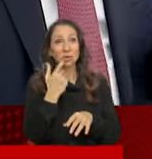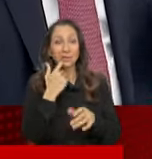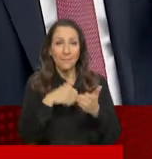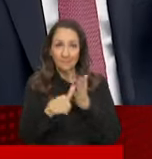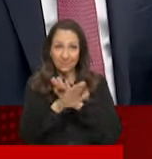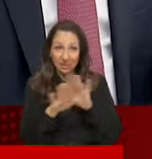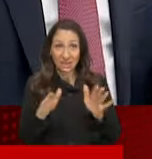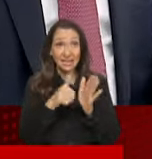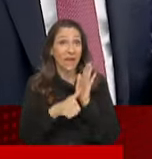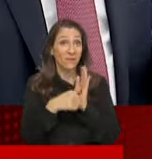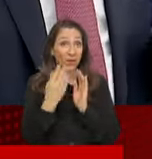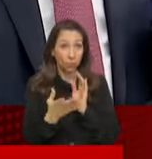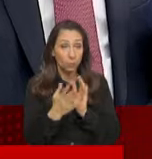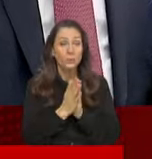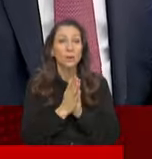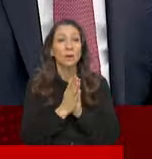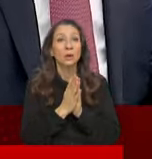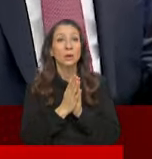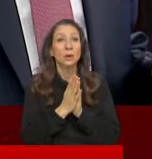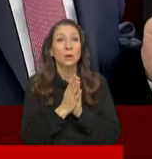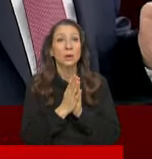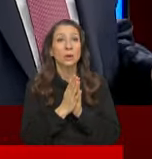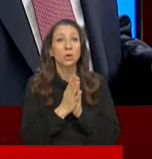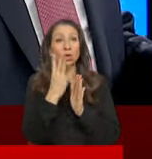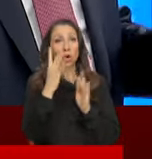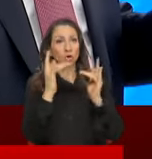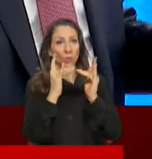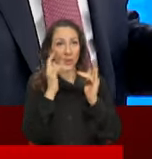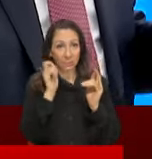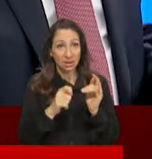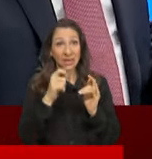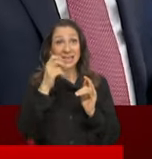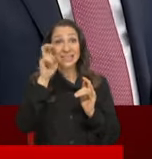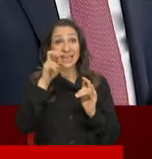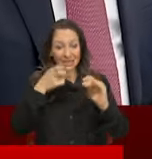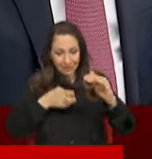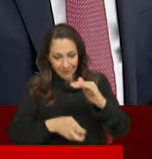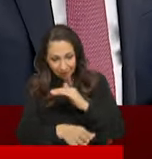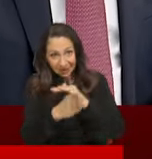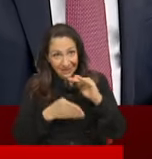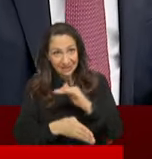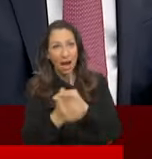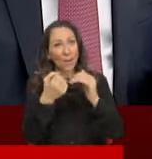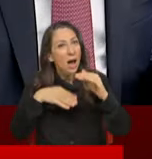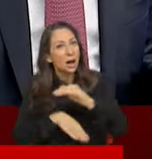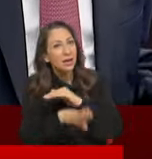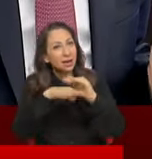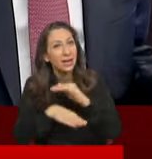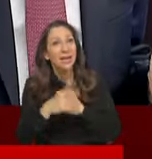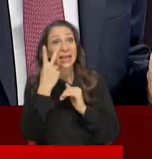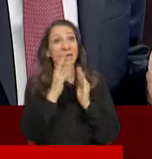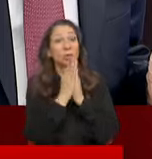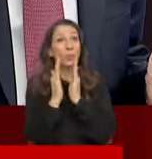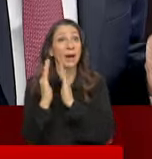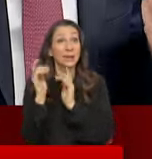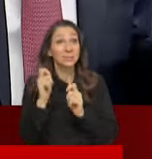bitireceğiz bakın tarih veriyorum e 4 köprü yapacağız 8 Geçit yapacağız Eee iki kütüphane